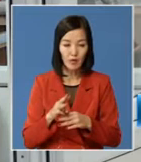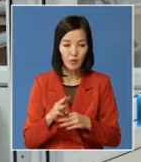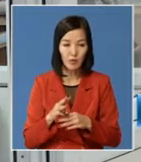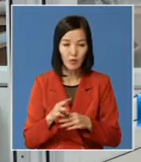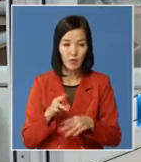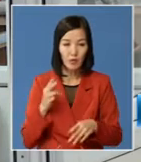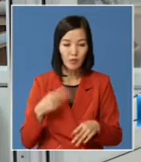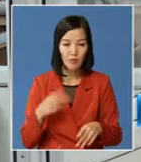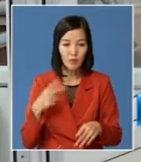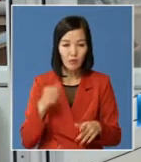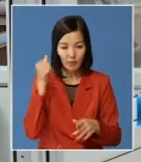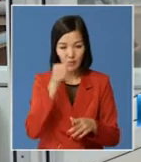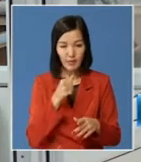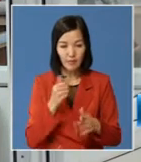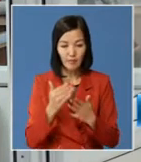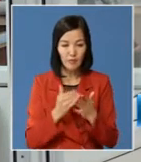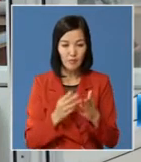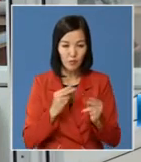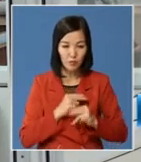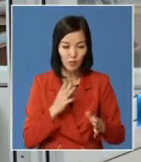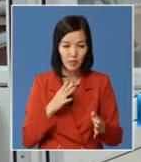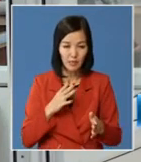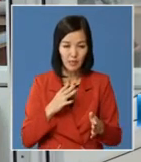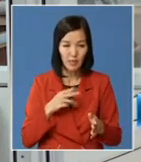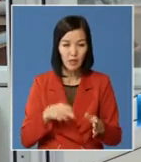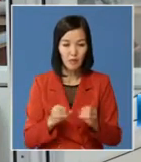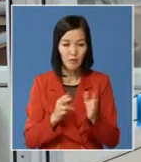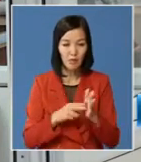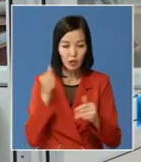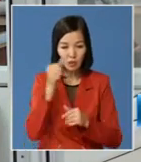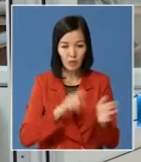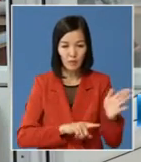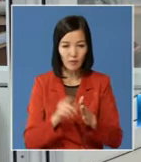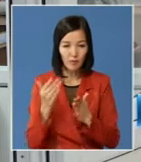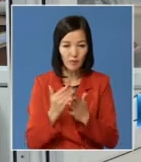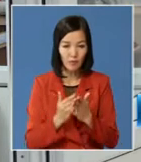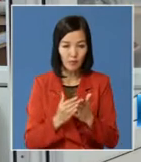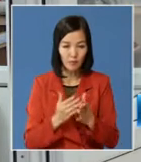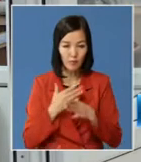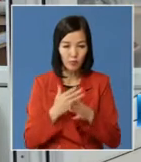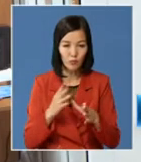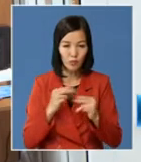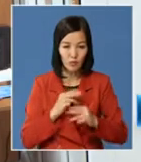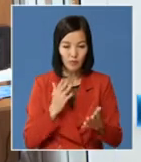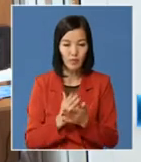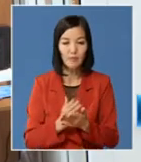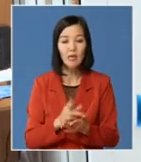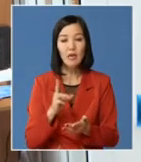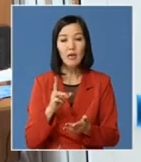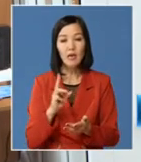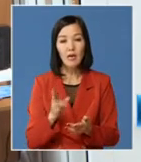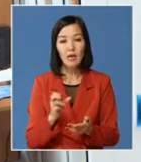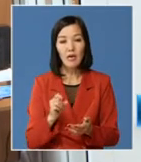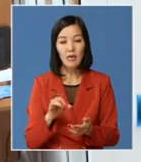картасы 2020 бағдарламасымен жұмыс жасаймыз, бірақ 2017 жылдан бастап осы бағдарламамен жұмыс жасап келе жатырмыз. Қаратал өңірінде